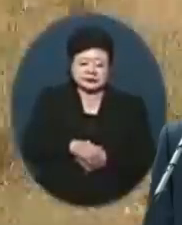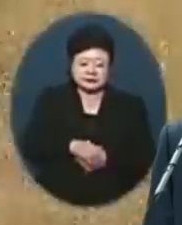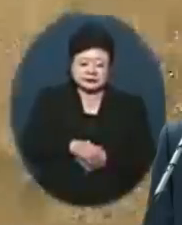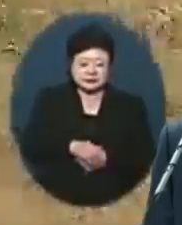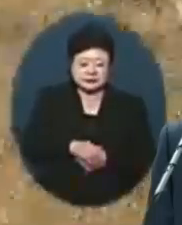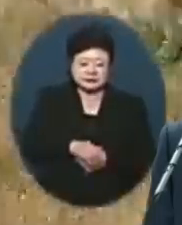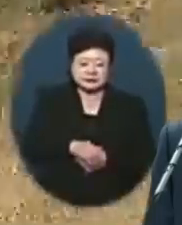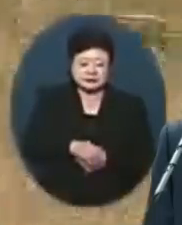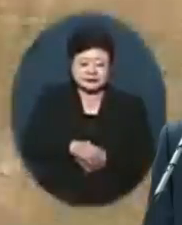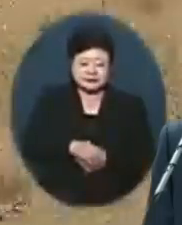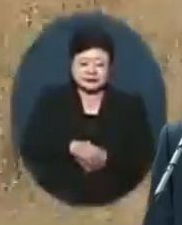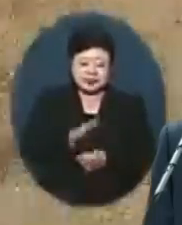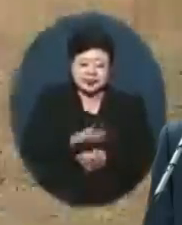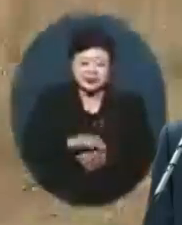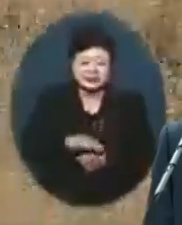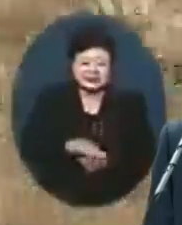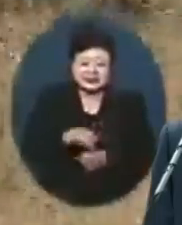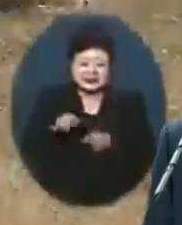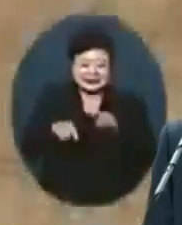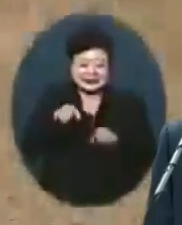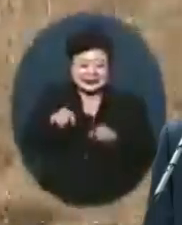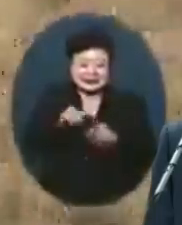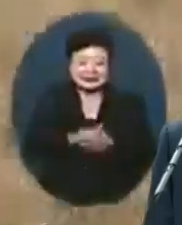나보다는 더 잘 다니는 것 같아요.